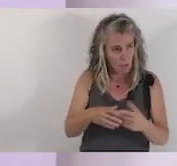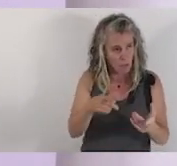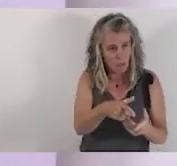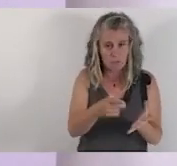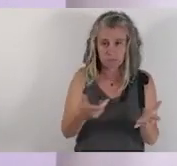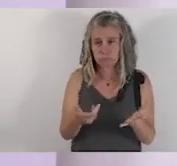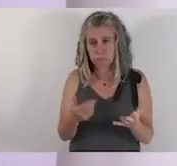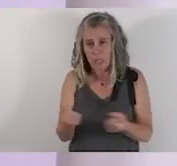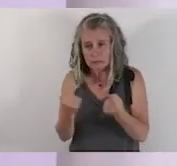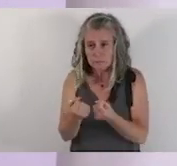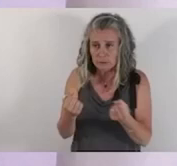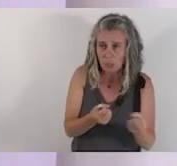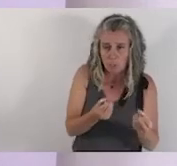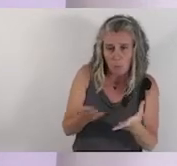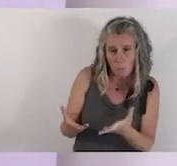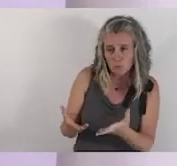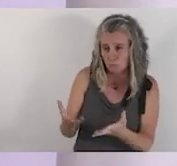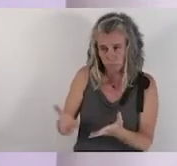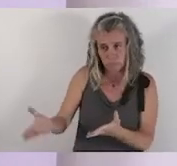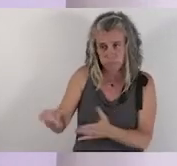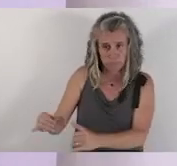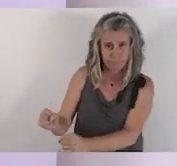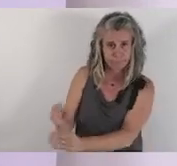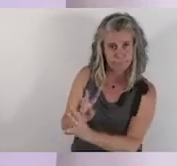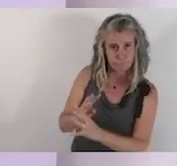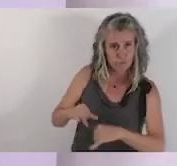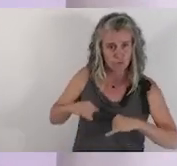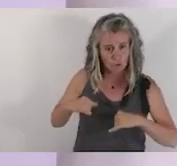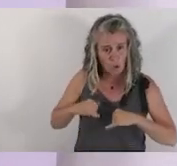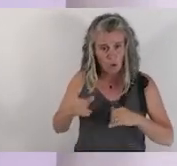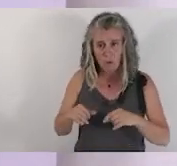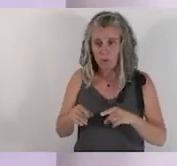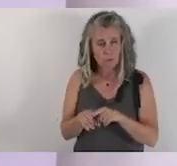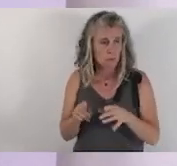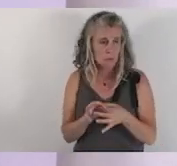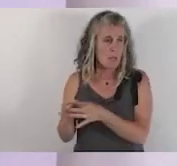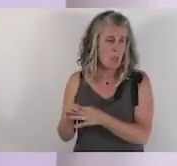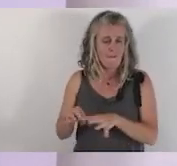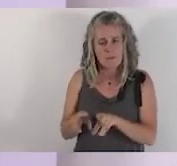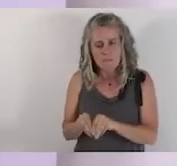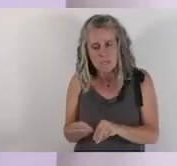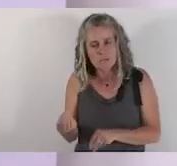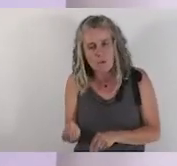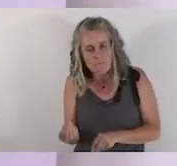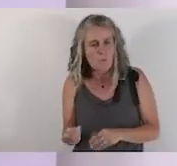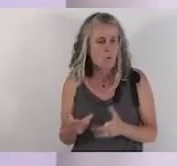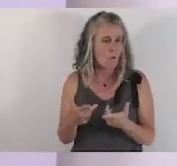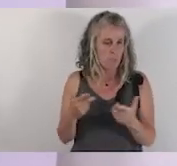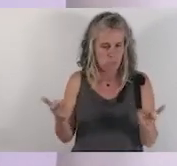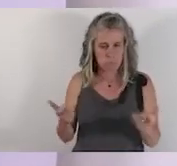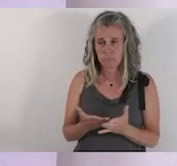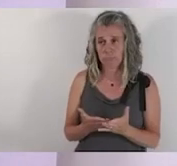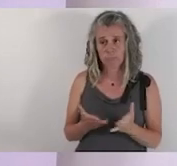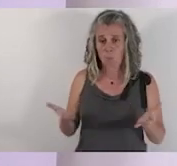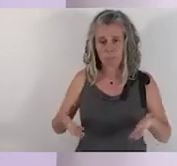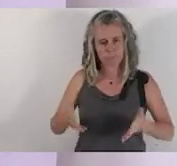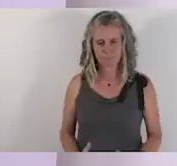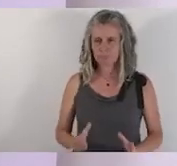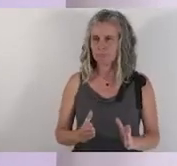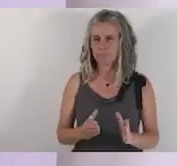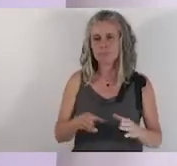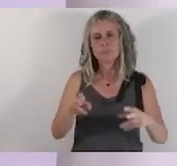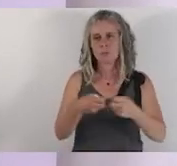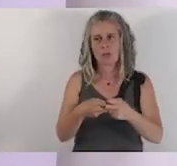jeunes, des activités en direct avec les familles, les enfants ou autre, et il y a donc des tarifs qui sont mis en